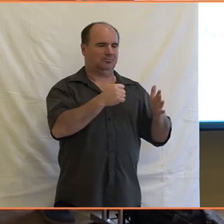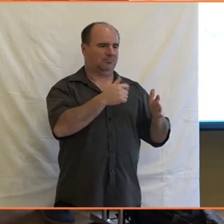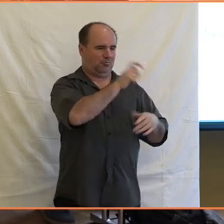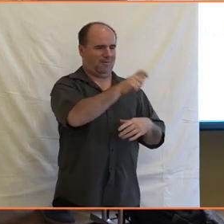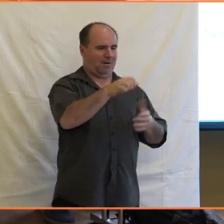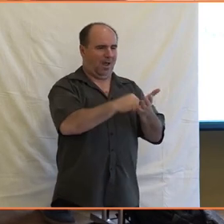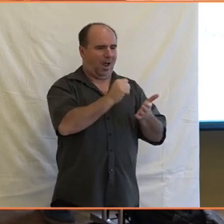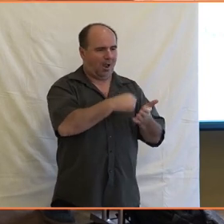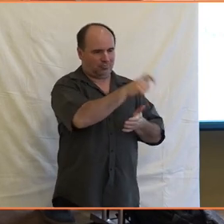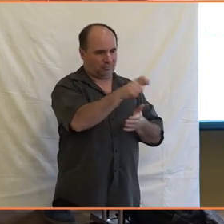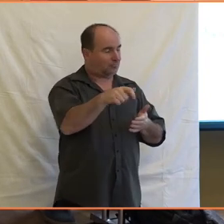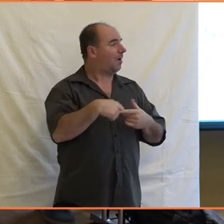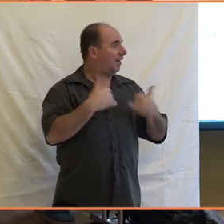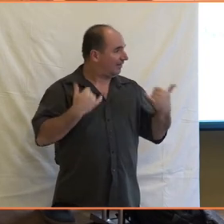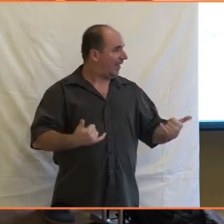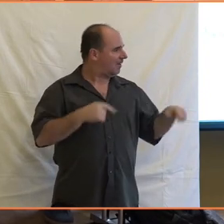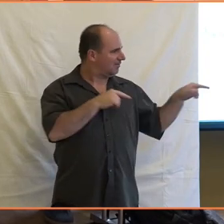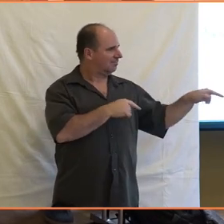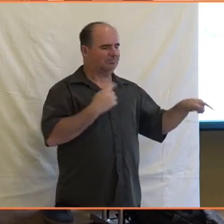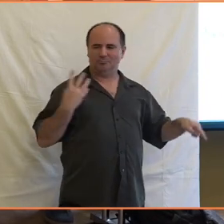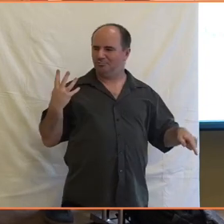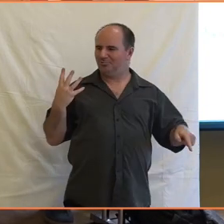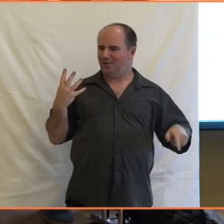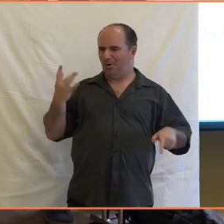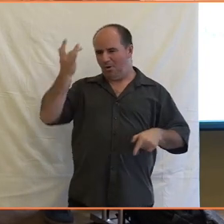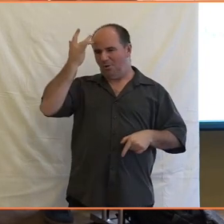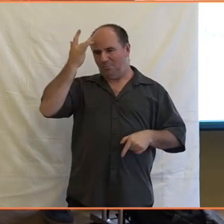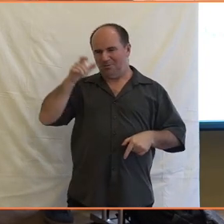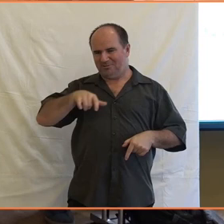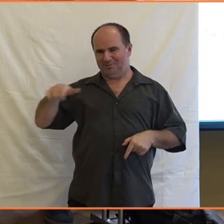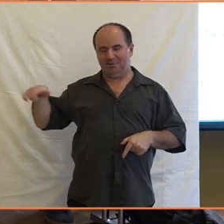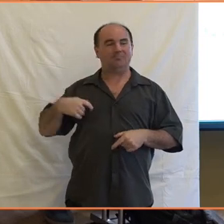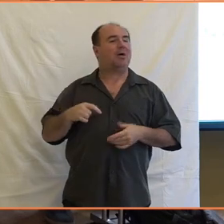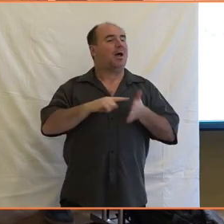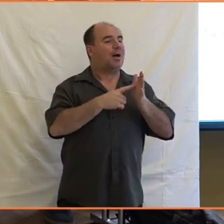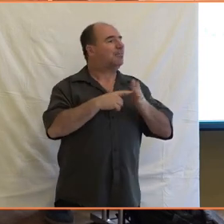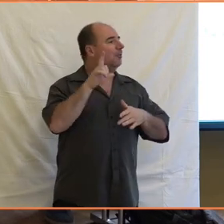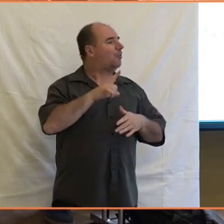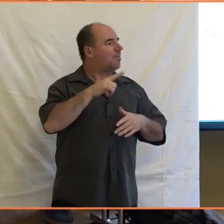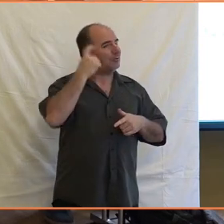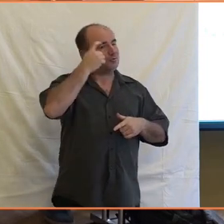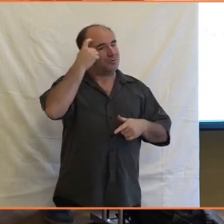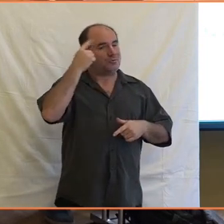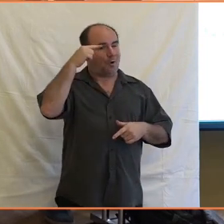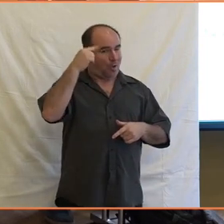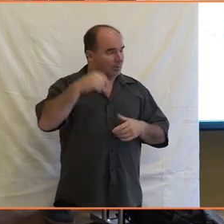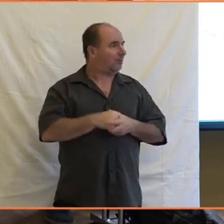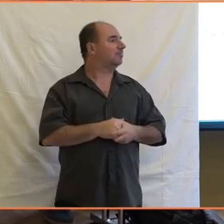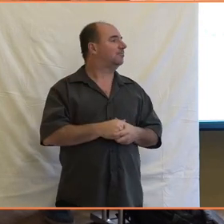lidi, který teďka představím. Tak je tady Petr Lupač, který je sociolog, zabývá se digitální propastí a